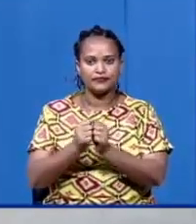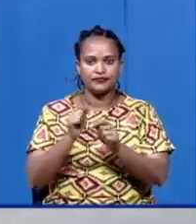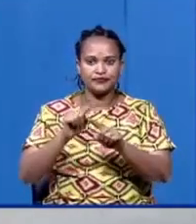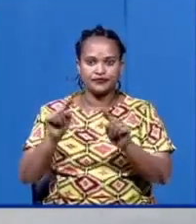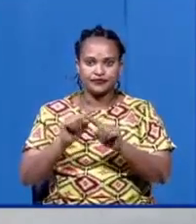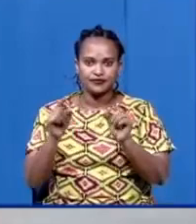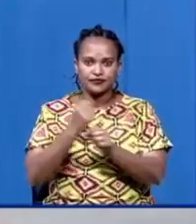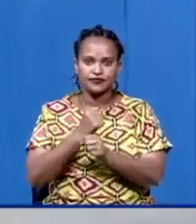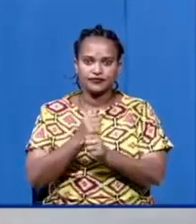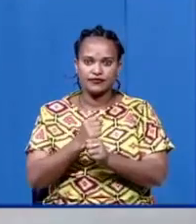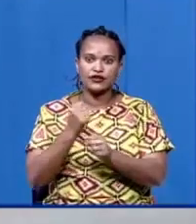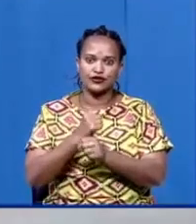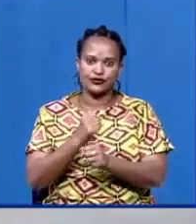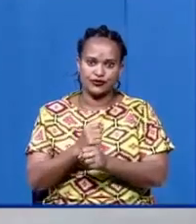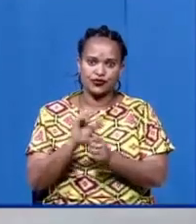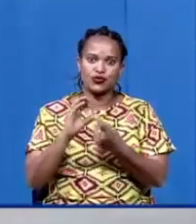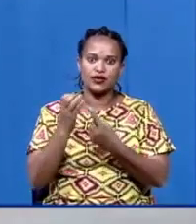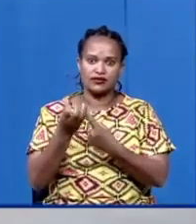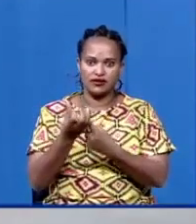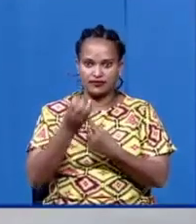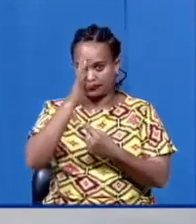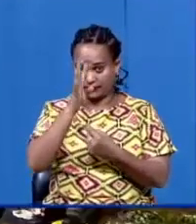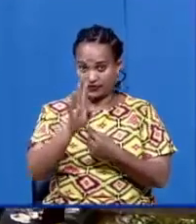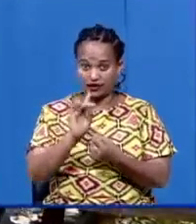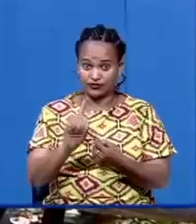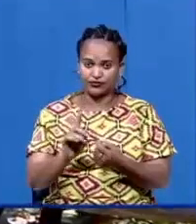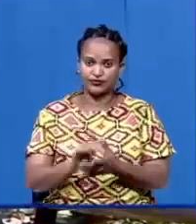بحوار تفلاليو سراحتتات سرحلو كنتات مفتاريو